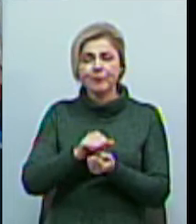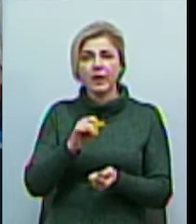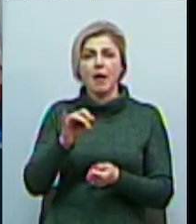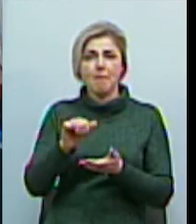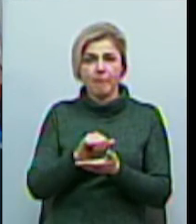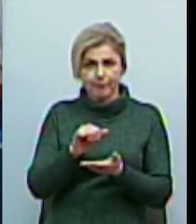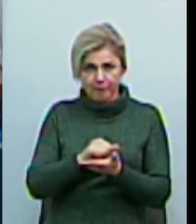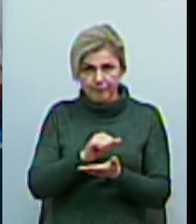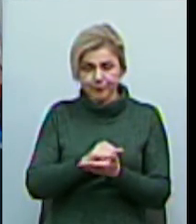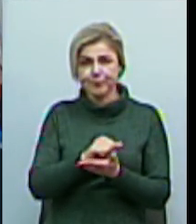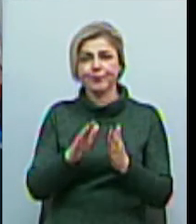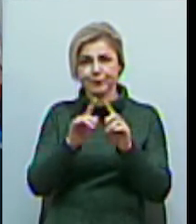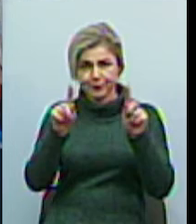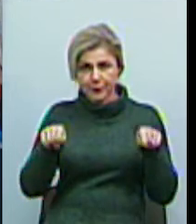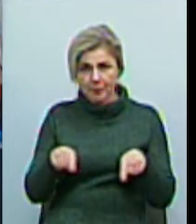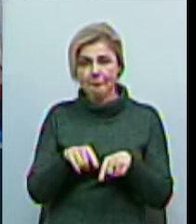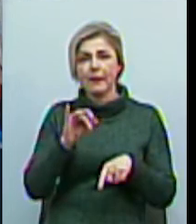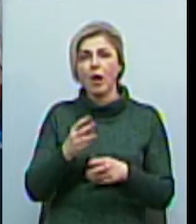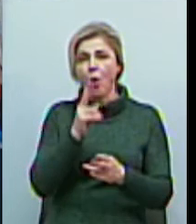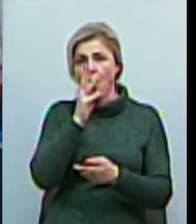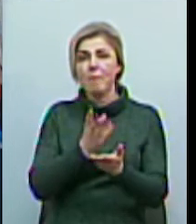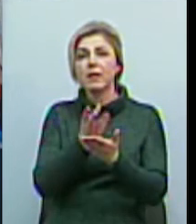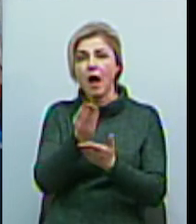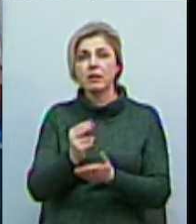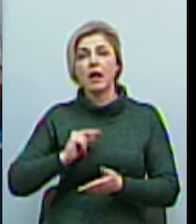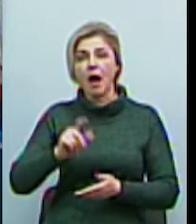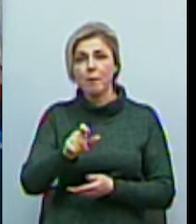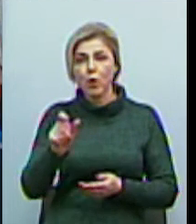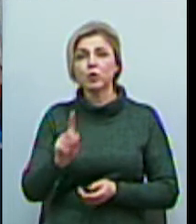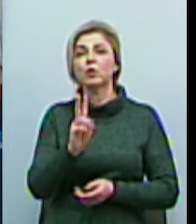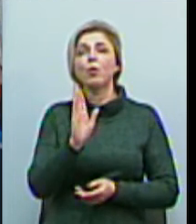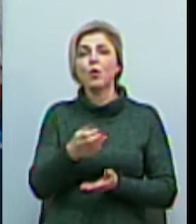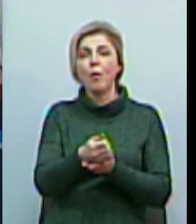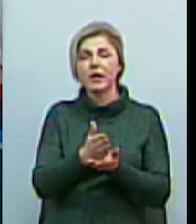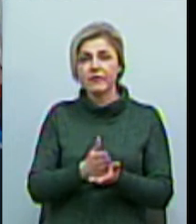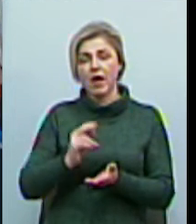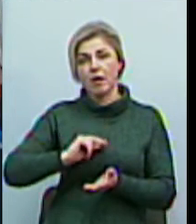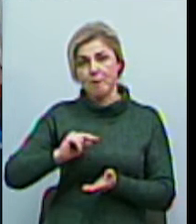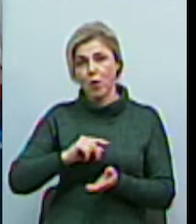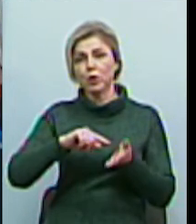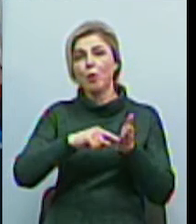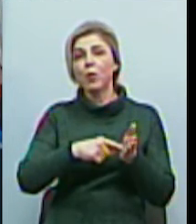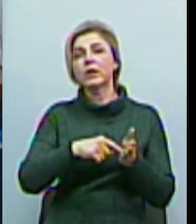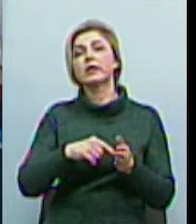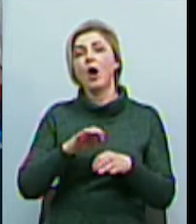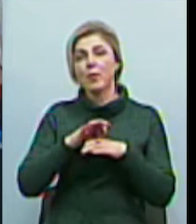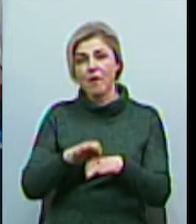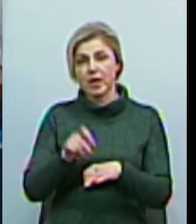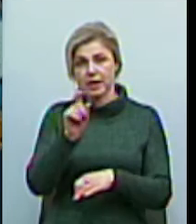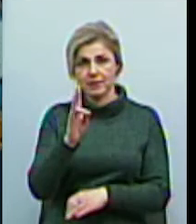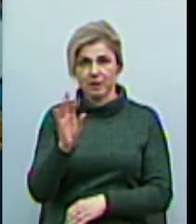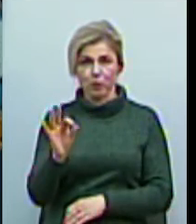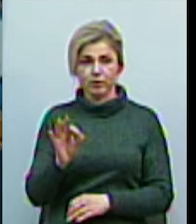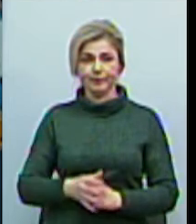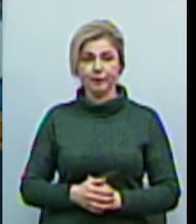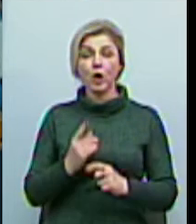праці тих працівників, які будуть забезпечувати роботу пунктів проведення пробного зовнішнього незалежного